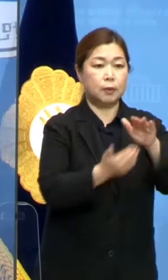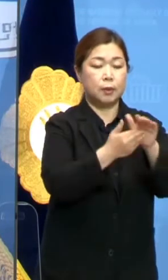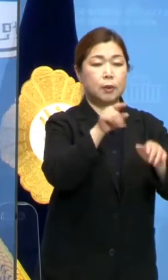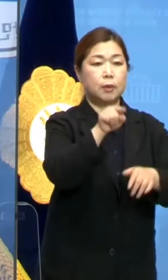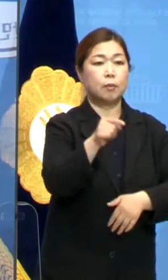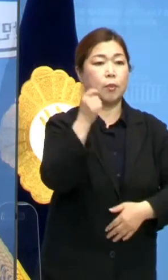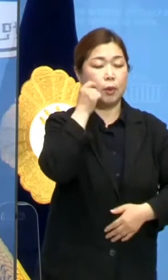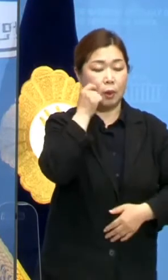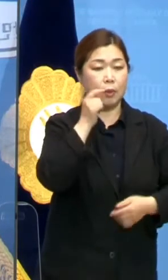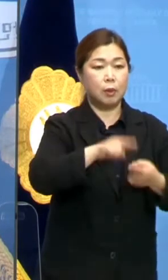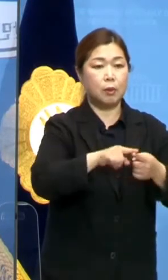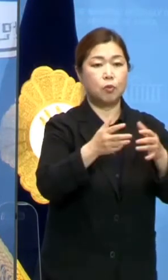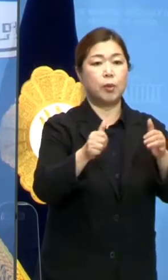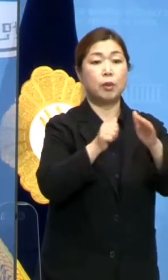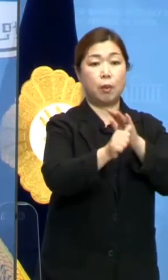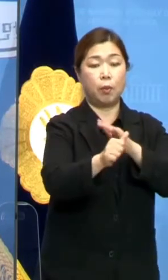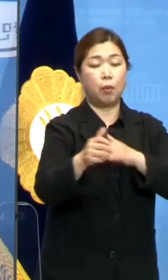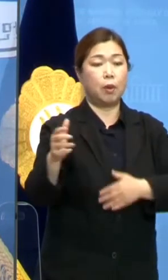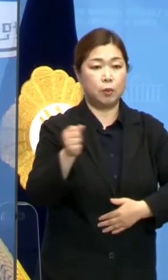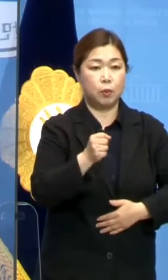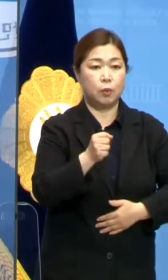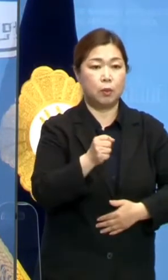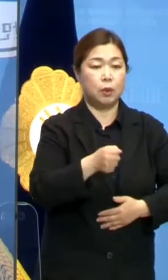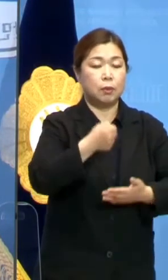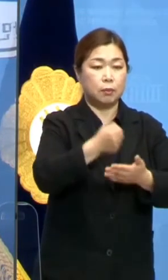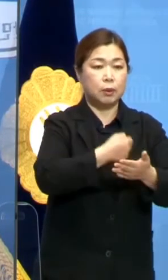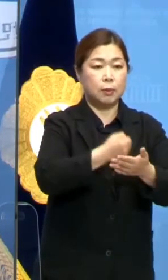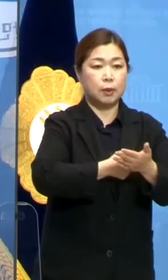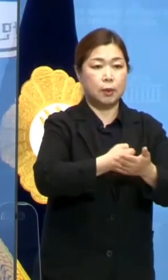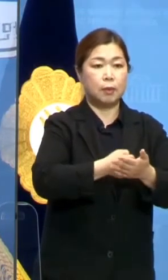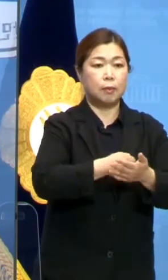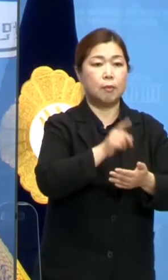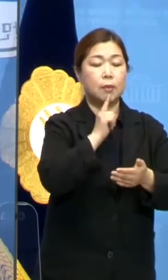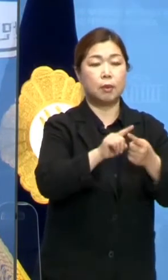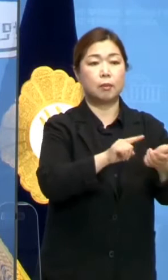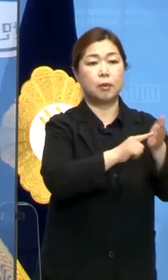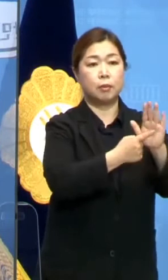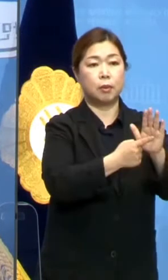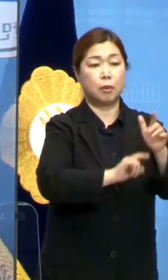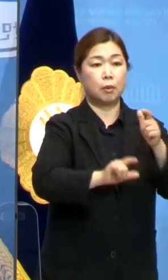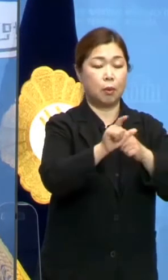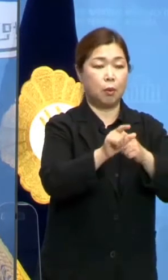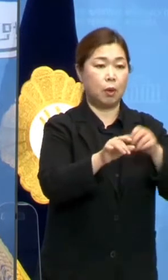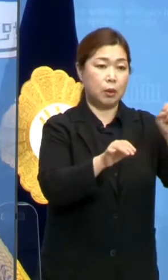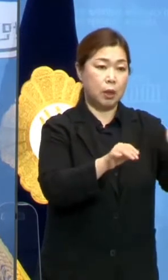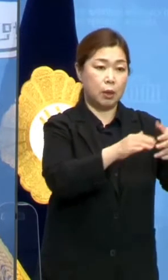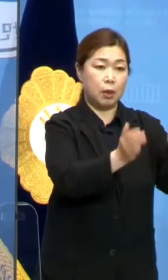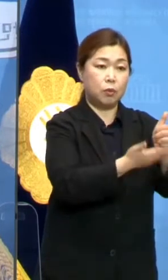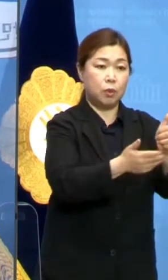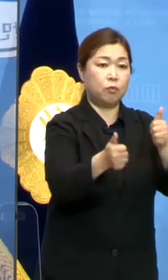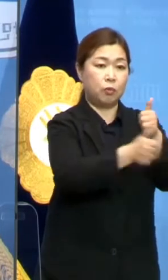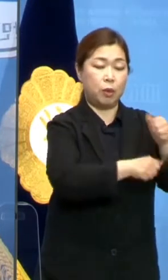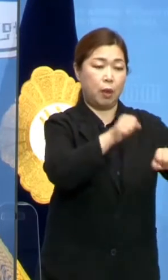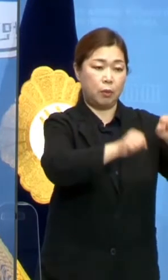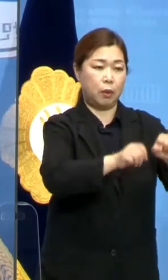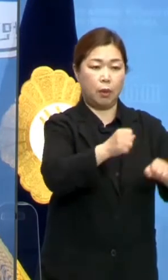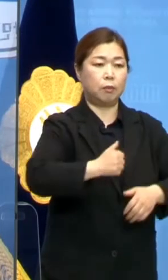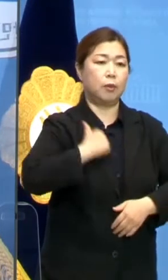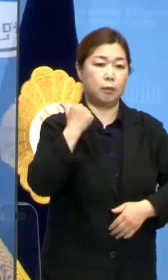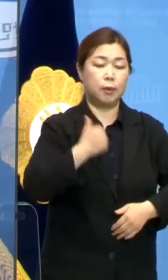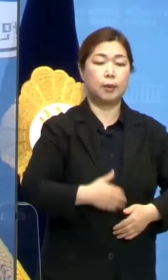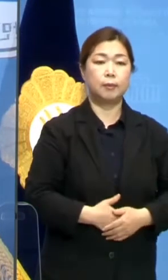것에 국민의 대표로서 심심한 유감을 표하며 나아가 야당 추천위원들의 작태에